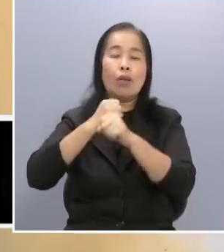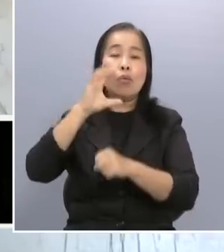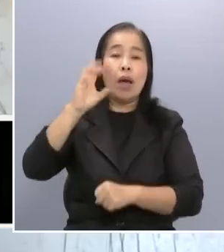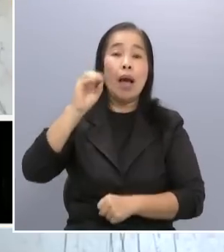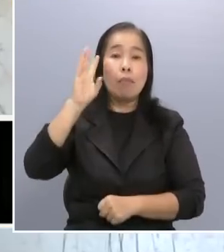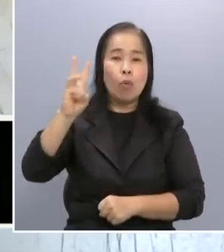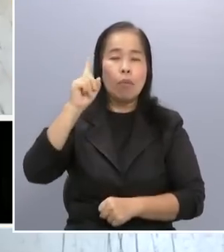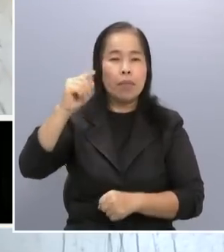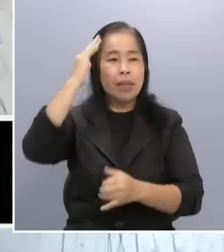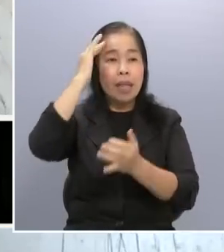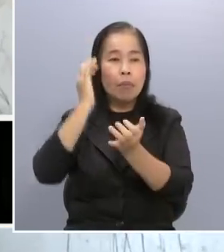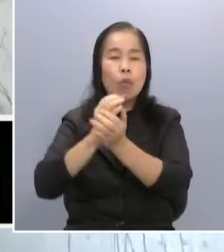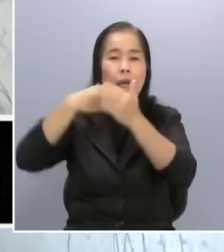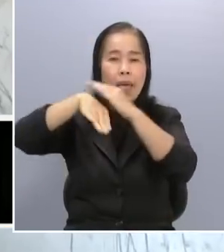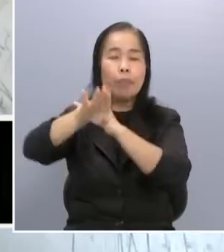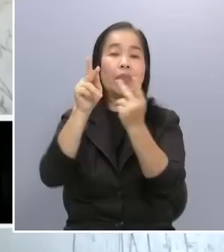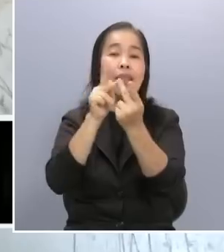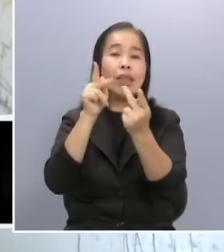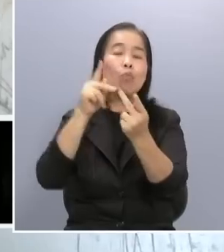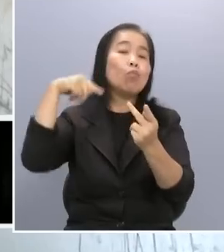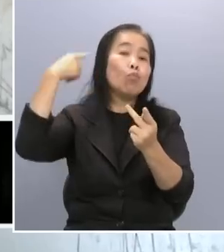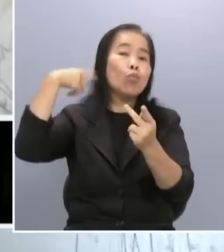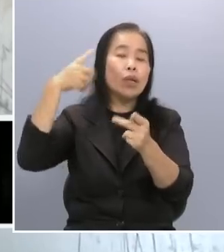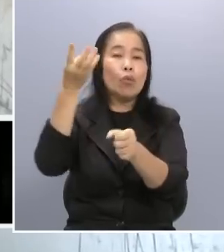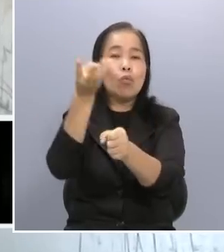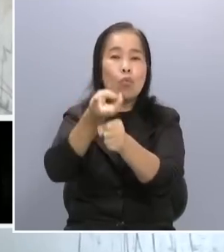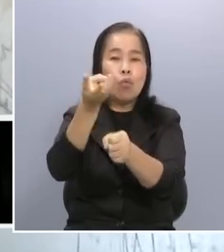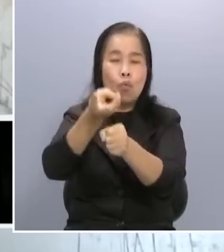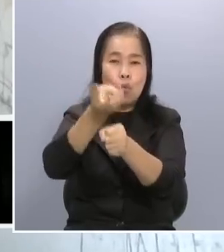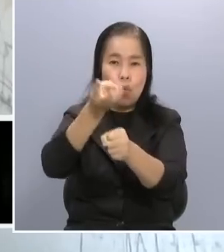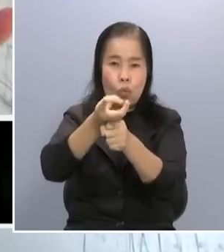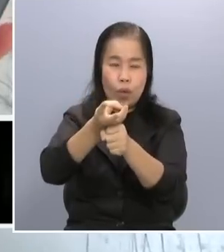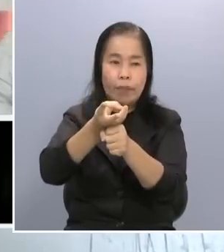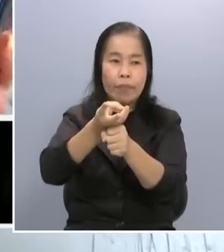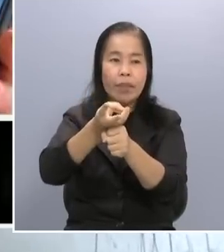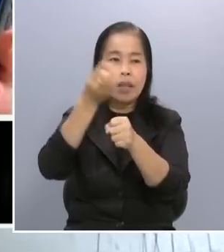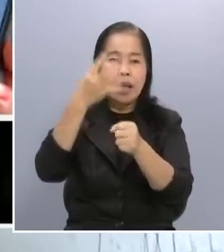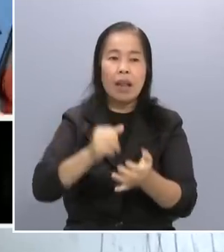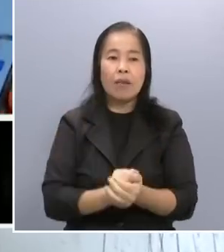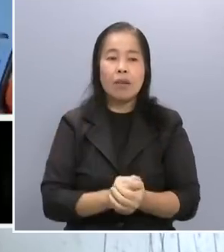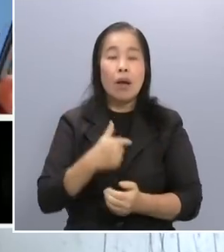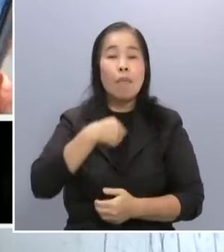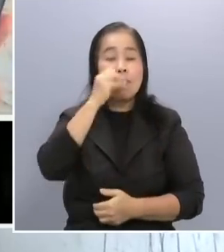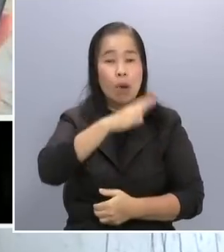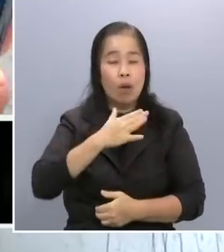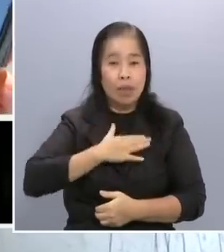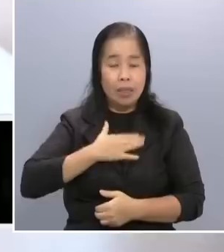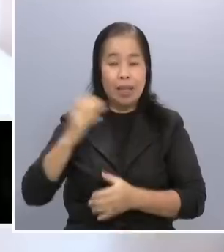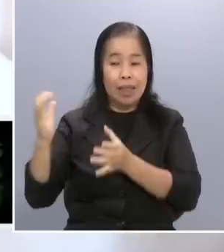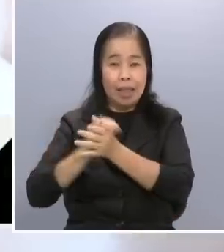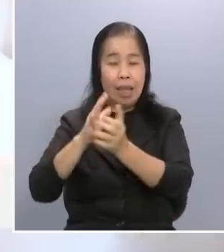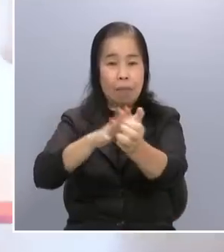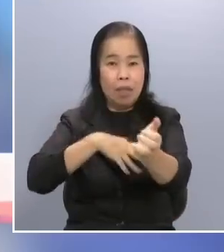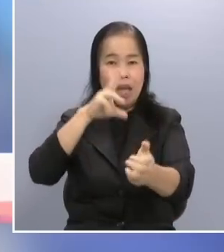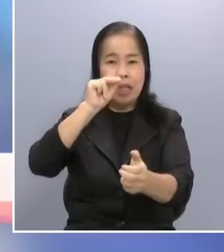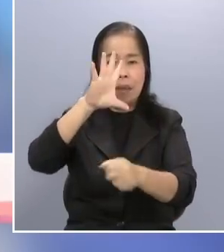ำรวจแอบไปมีกิ๊กไปคบชู้กับสาวรุ่นลูกโดยคุณแหวนบอกว่าตัวเองกับสามีแต่งงานกันมานาน